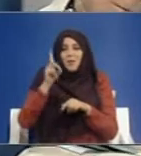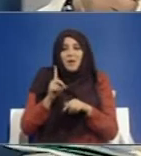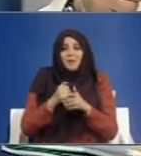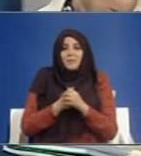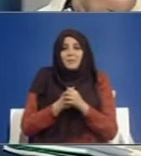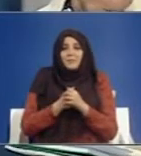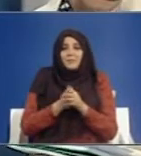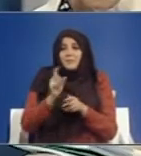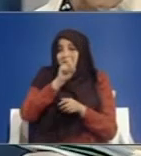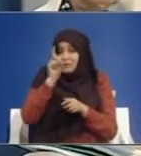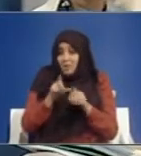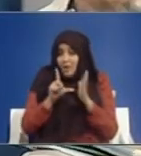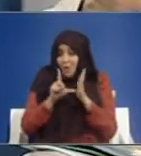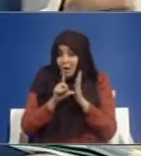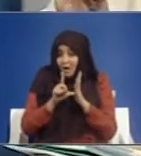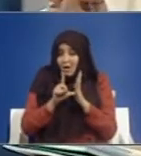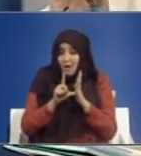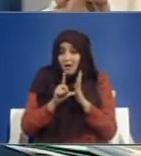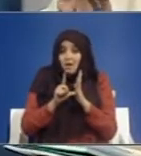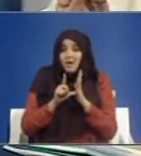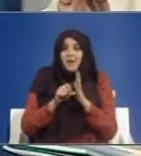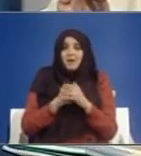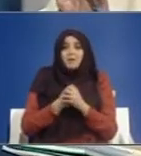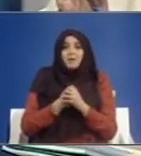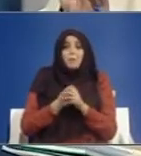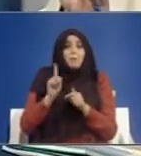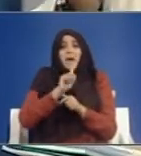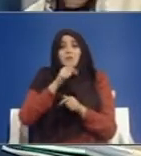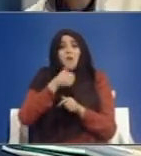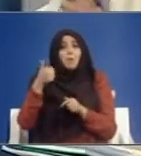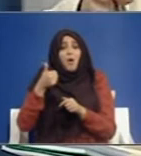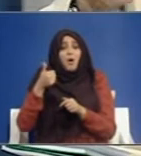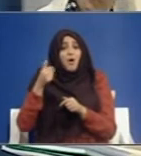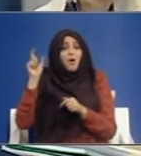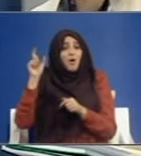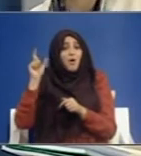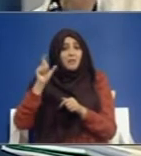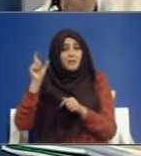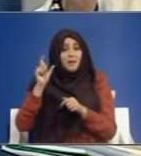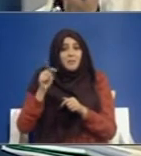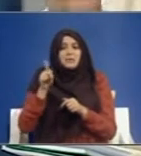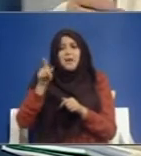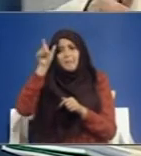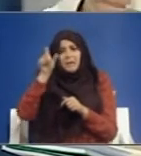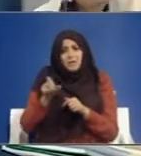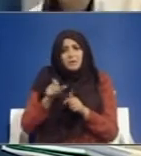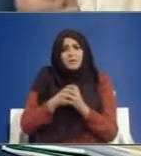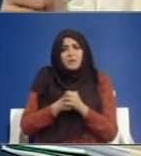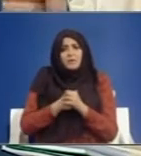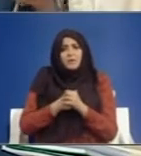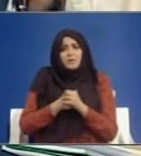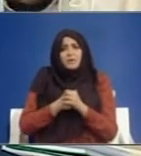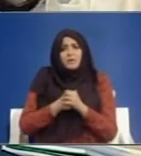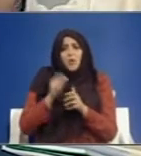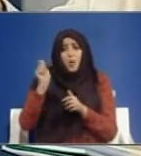الذي يسأل به القانونيون، يعني مش فقط الشرع، قانونيون يقول لك ودي هذا الإنسان راه محسوب